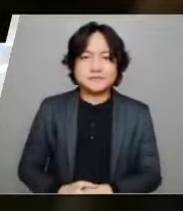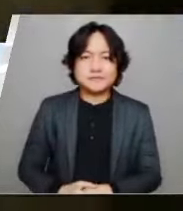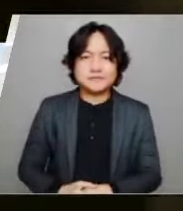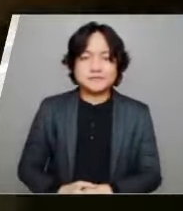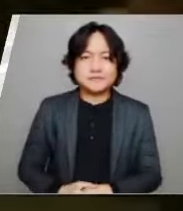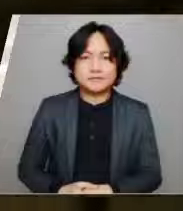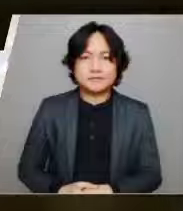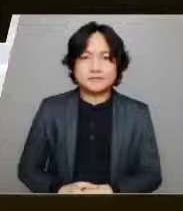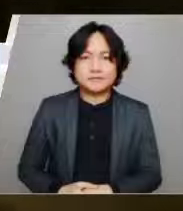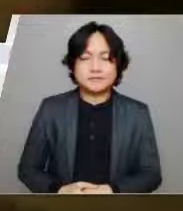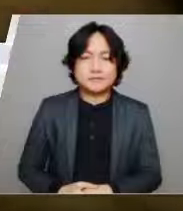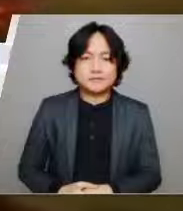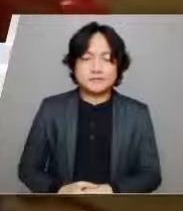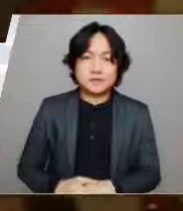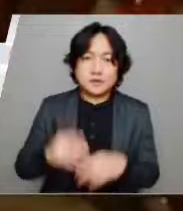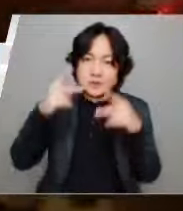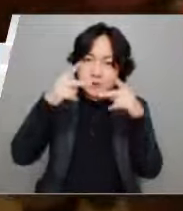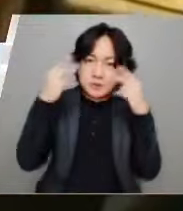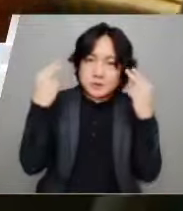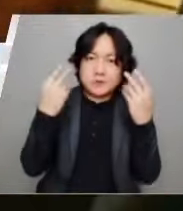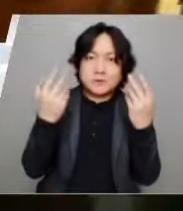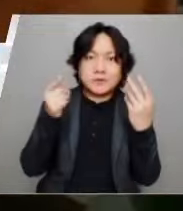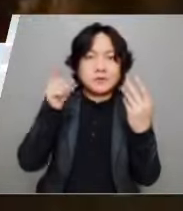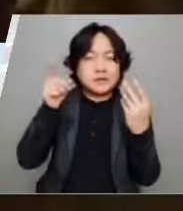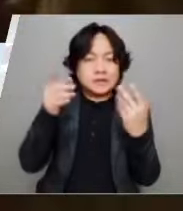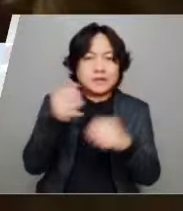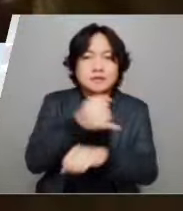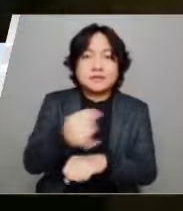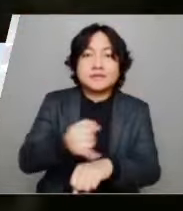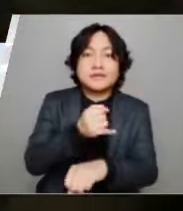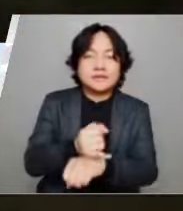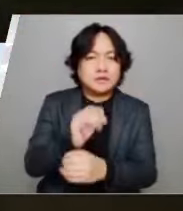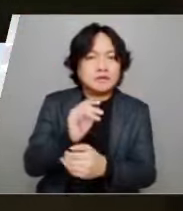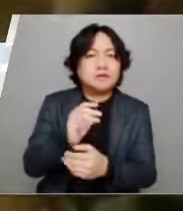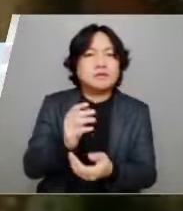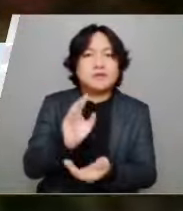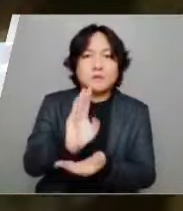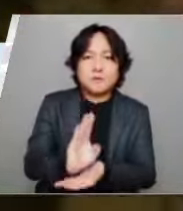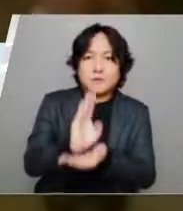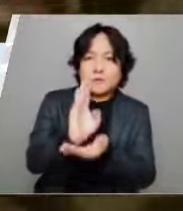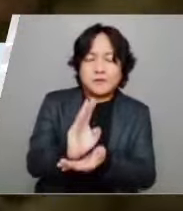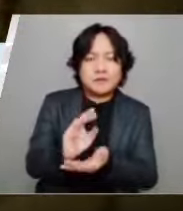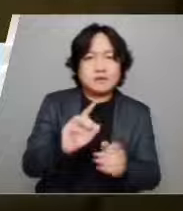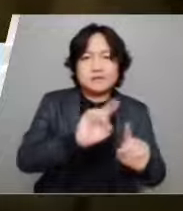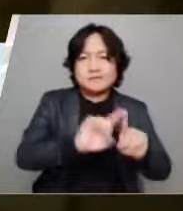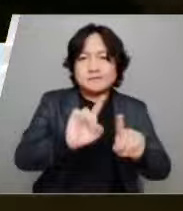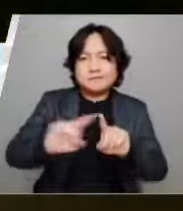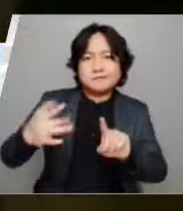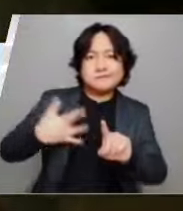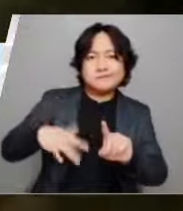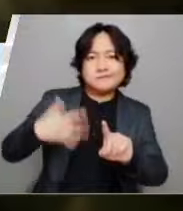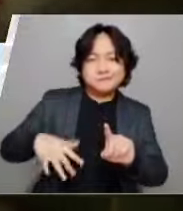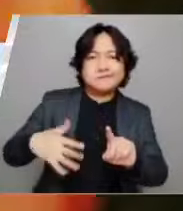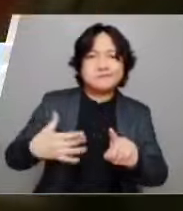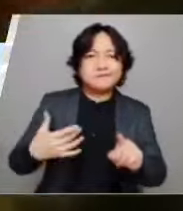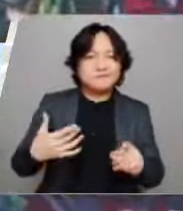Halloween night is Fright Night pa rin sa Isla ng Boracay. Pabunggahan sa kanilang Halloween costume ang mga nakiparty.